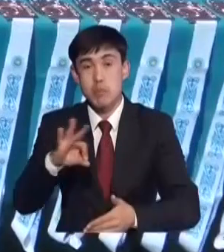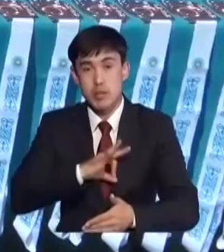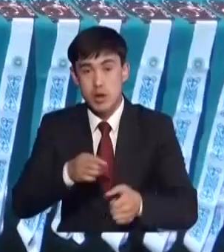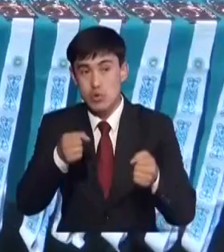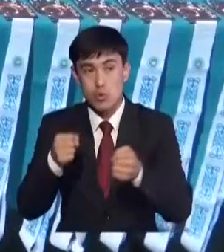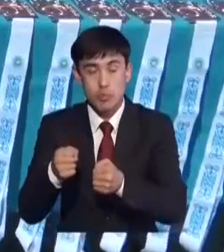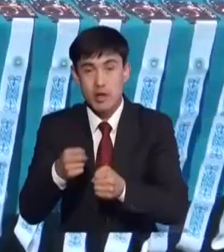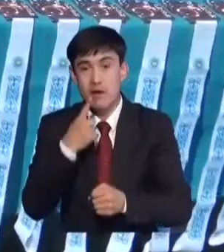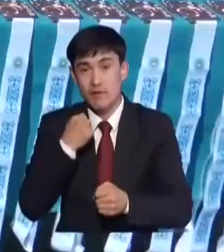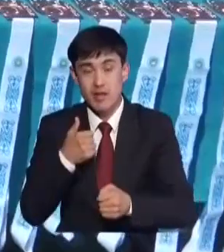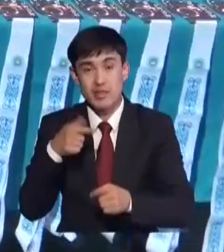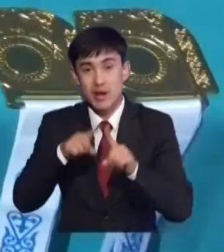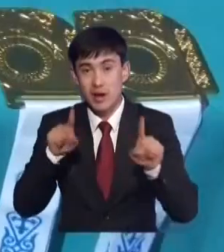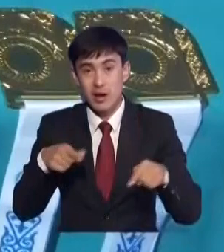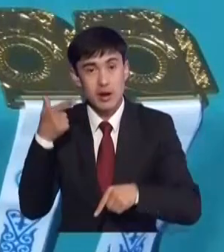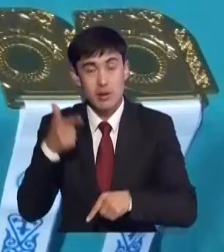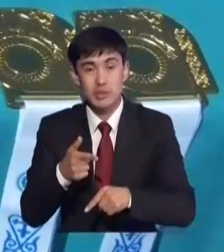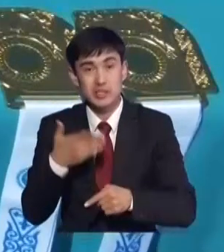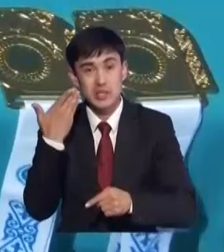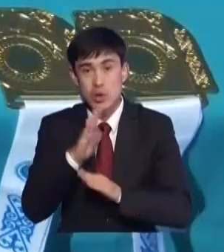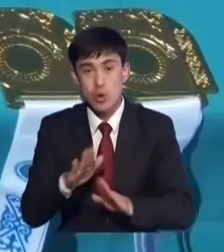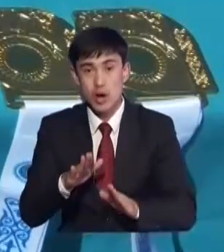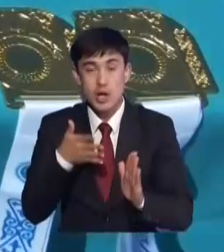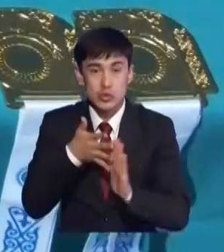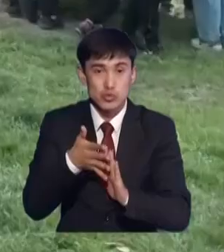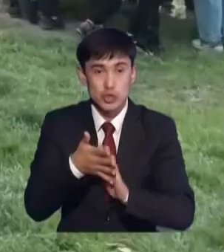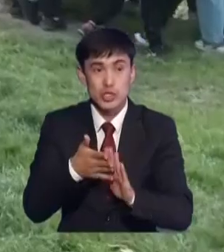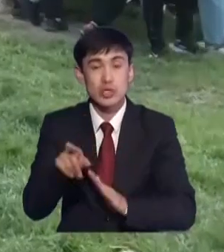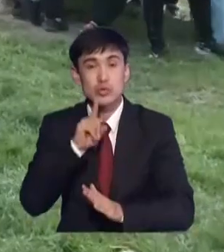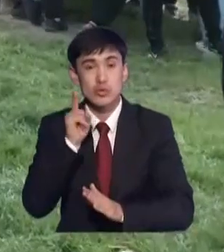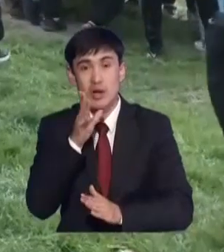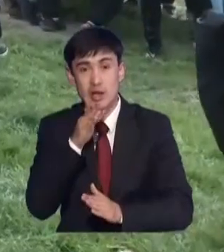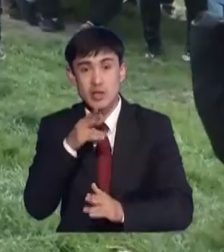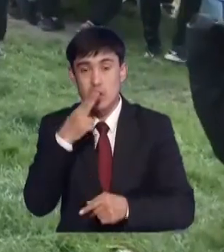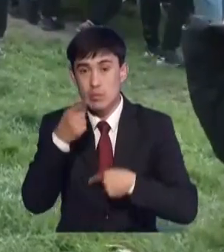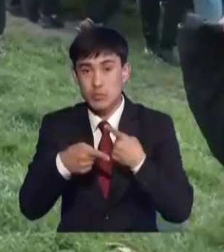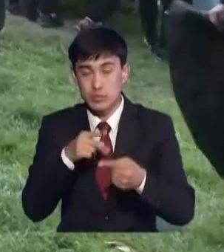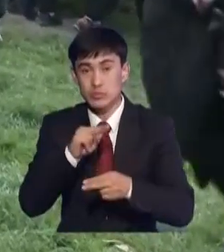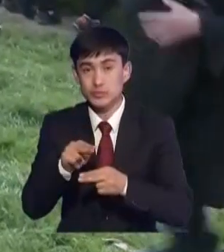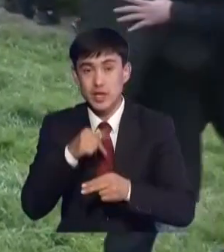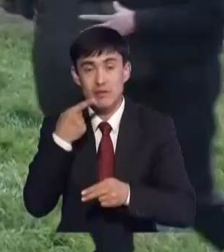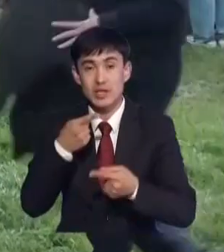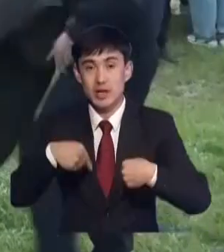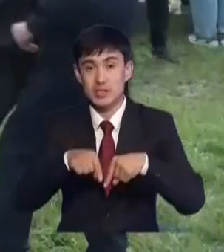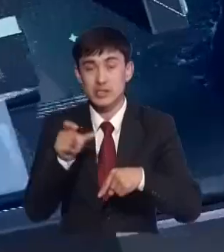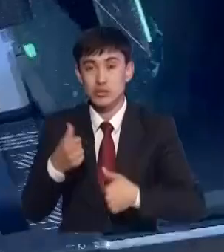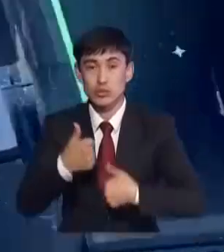кубки. Ведь военная грамотность – дело нелегкое, а его изучение с юных лет только приветствуется, отметили